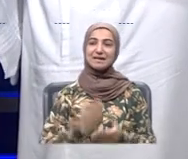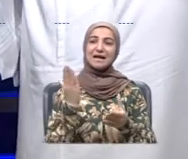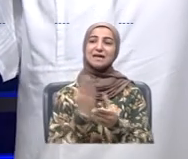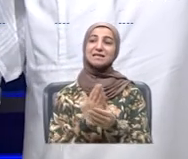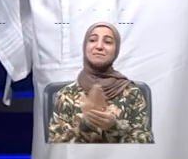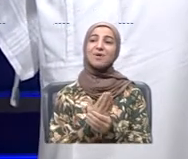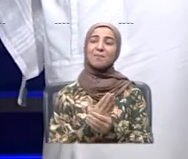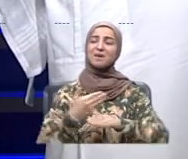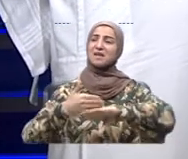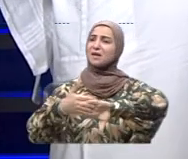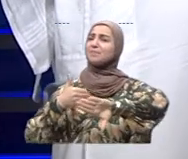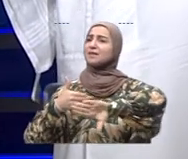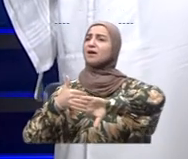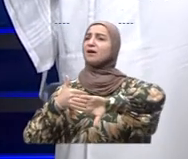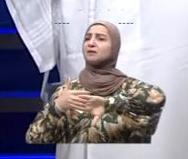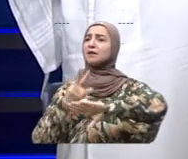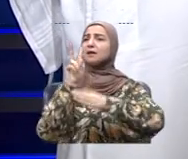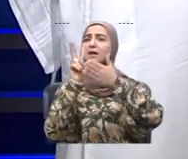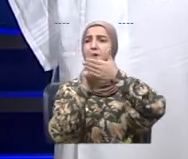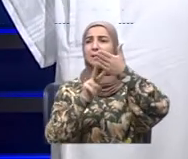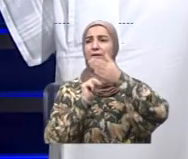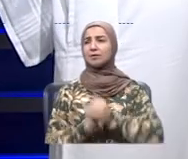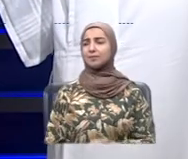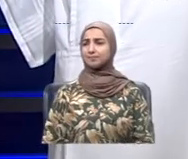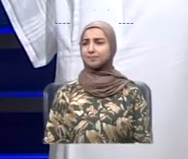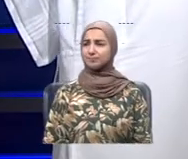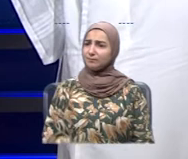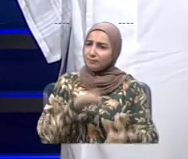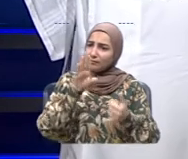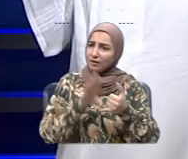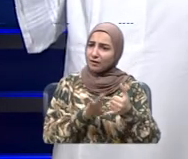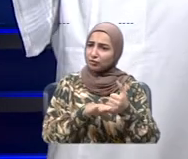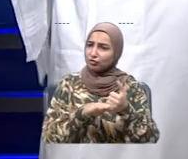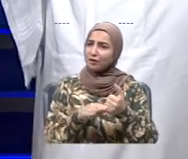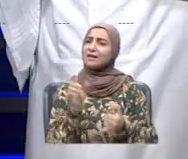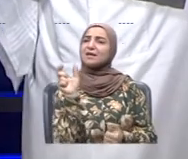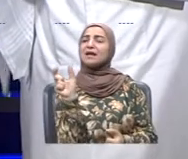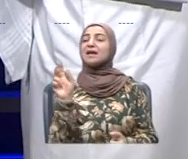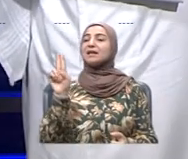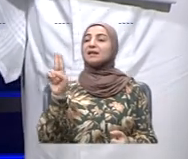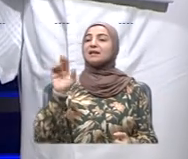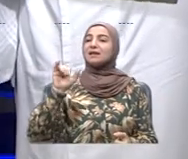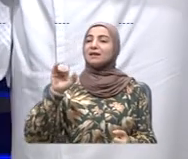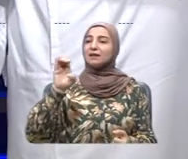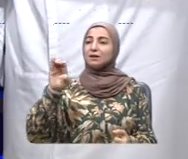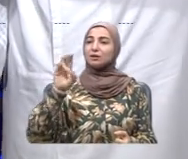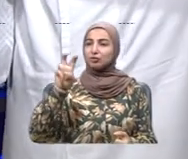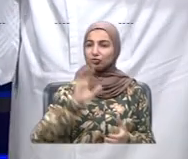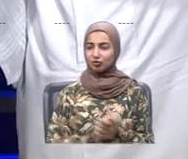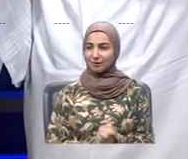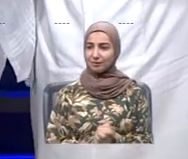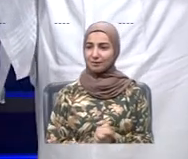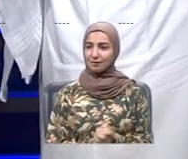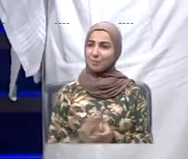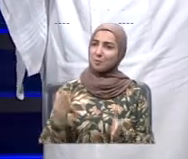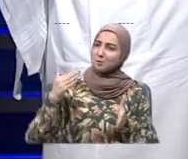القراءة، ثم لابد أن يكون لكل حجاج نتيجة، ونتيجة هذا